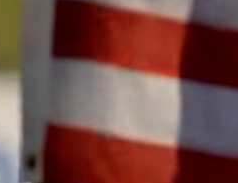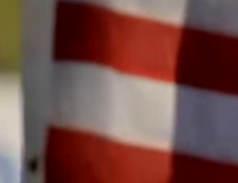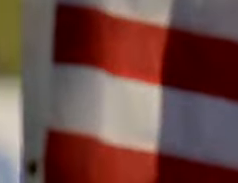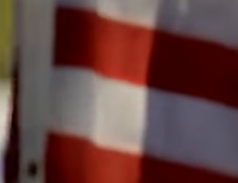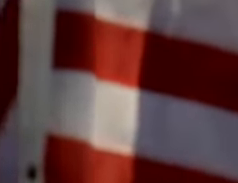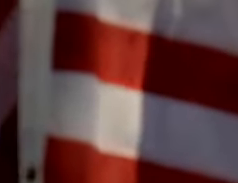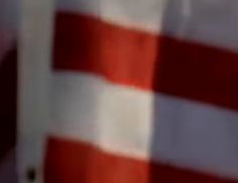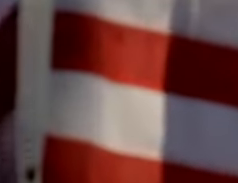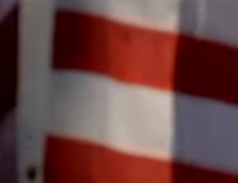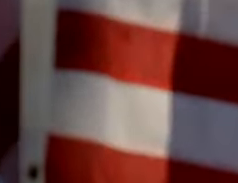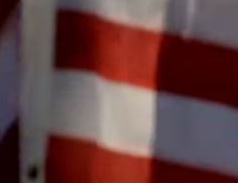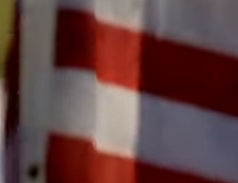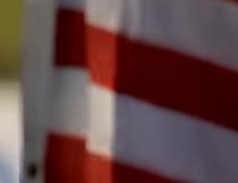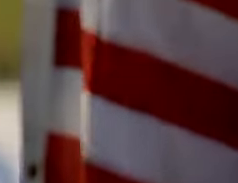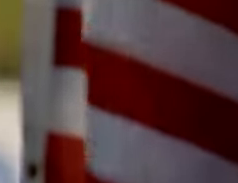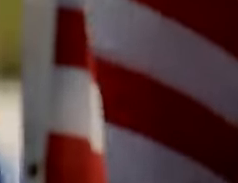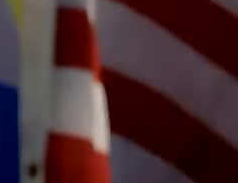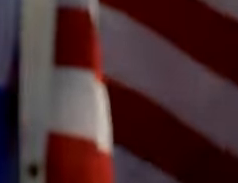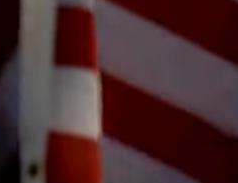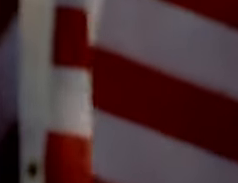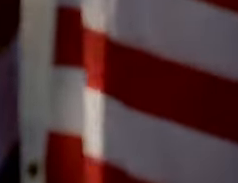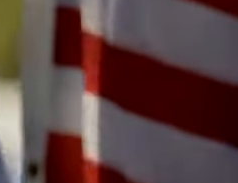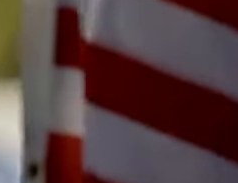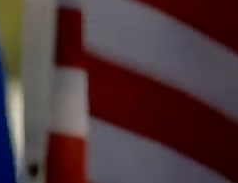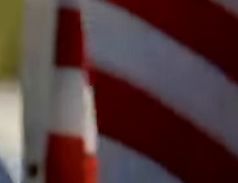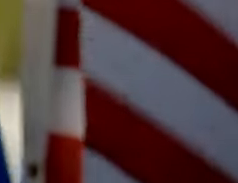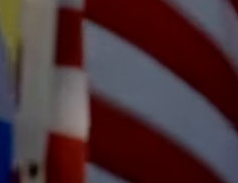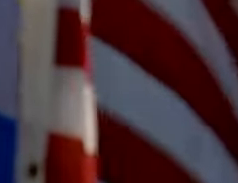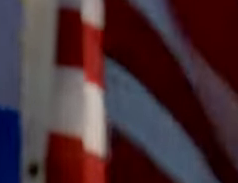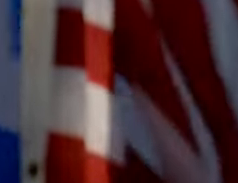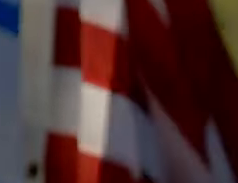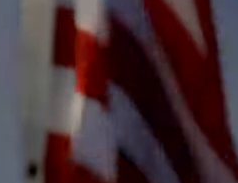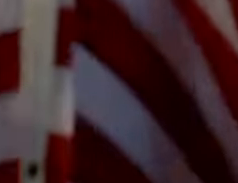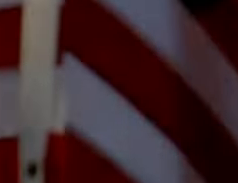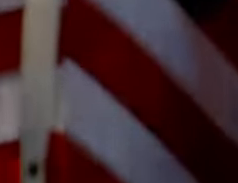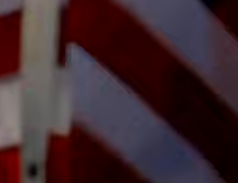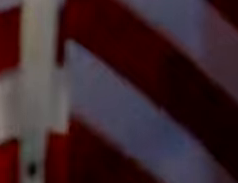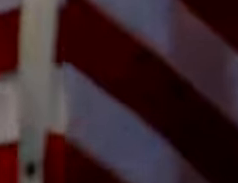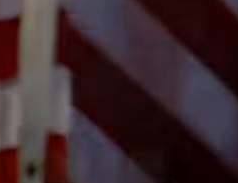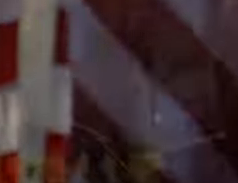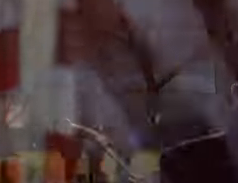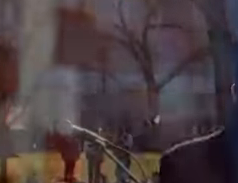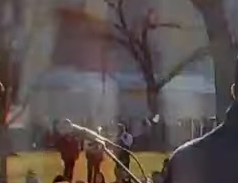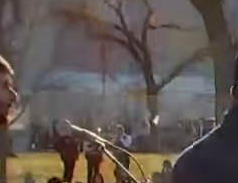הנה לא ינום ולא ישן שומר ישראל.